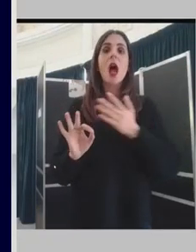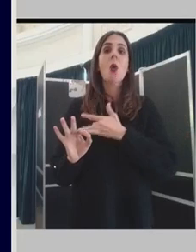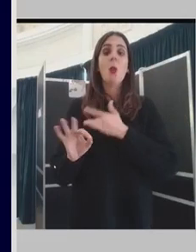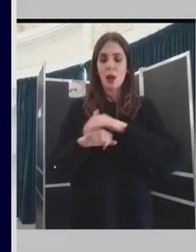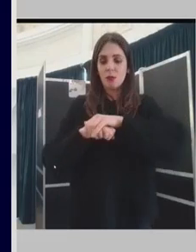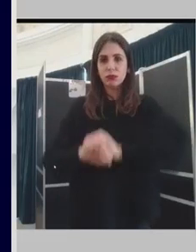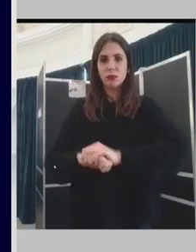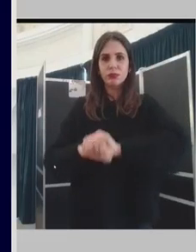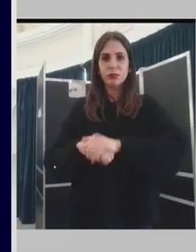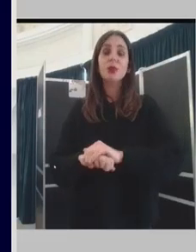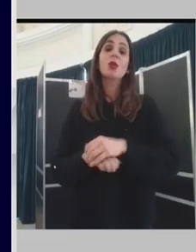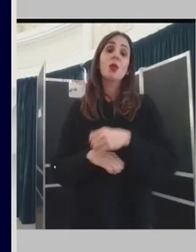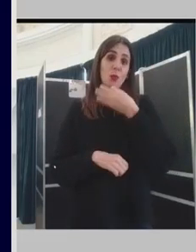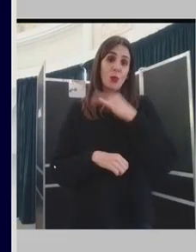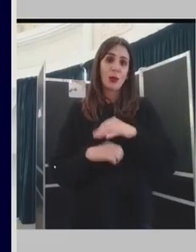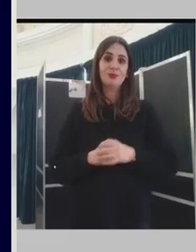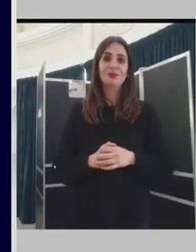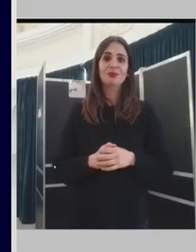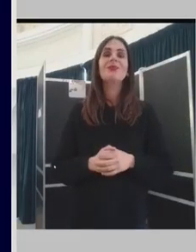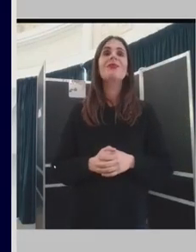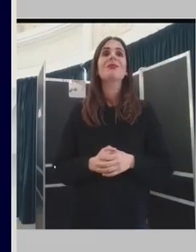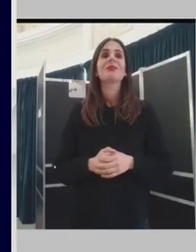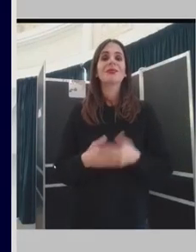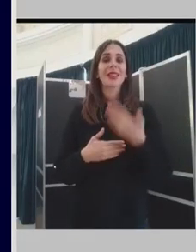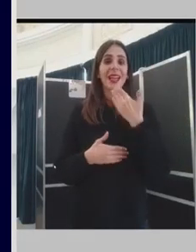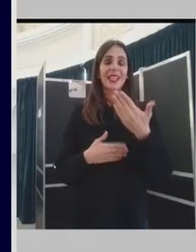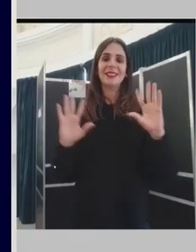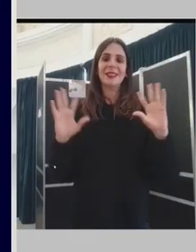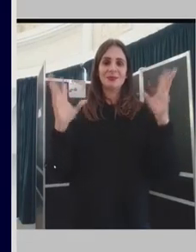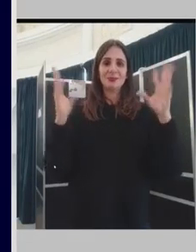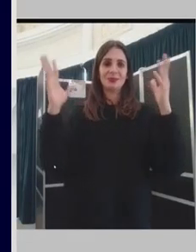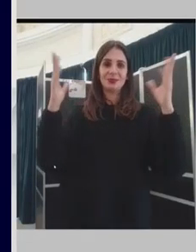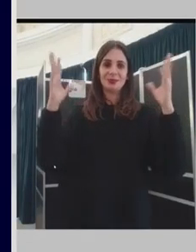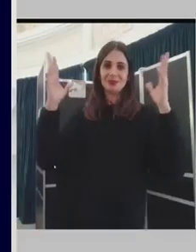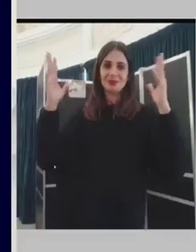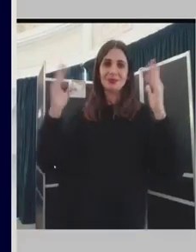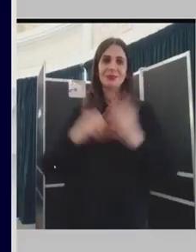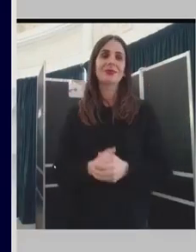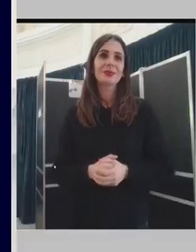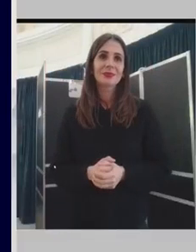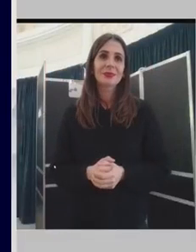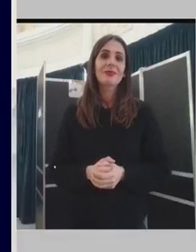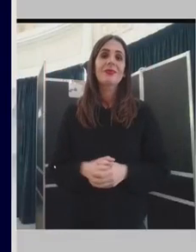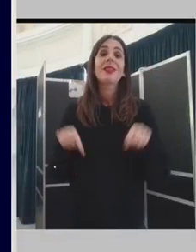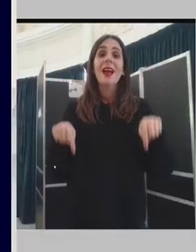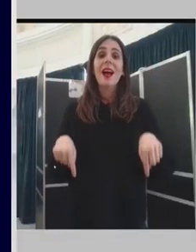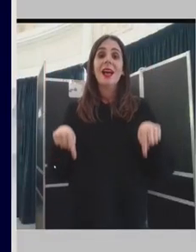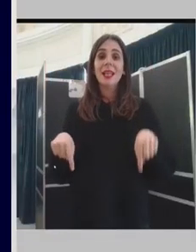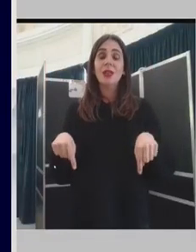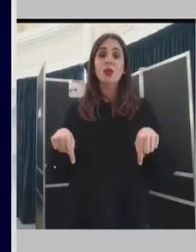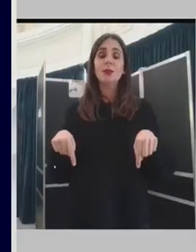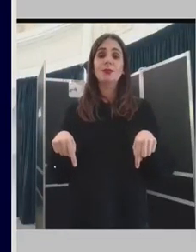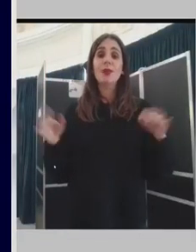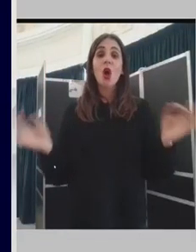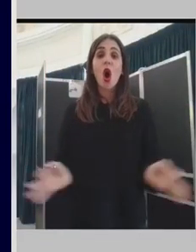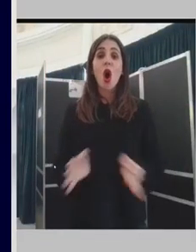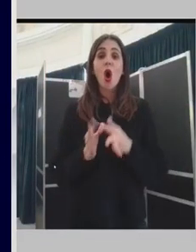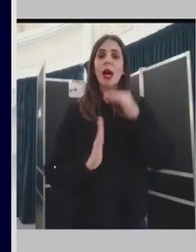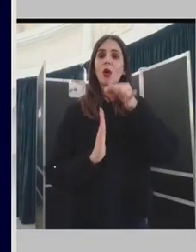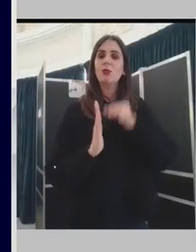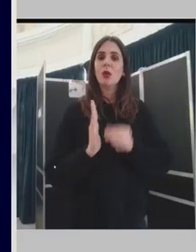fa veramente la differenza. Grazie. Grazie a lei. Grazie. Alla due comunicazioni approfitto sull'ordine dei